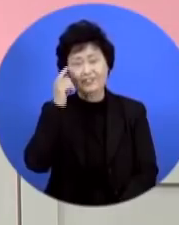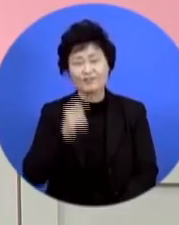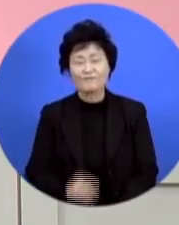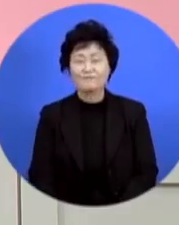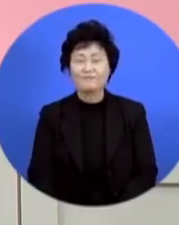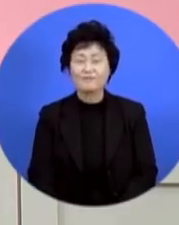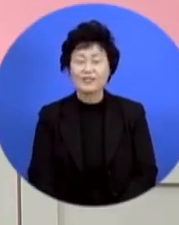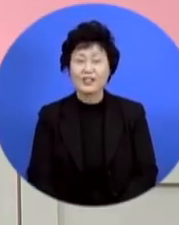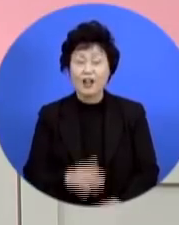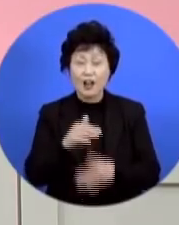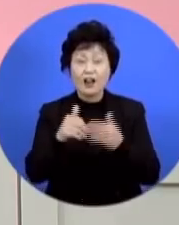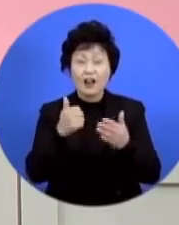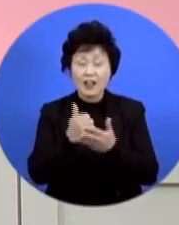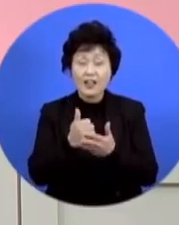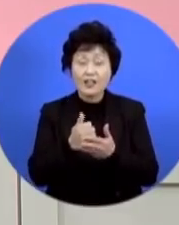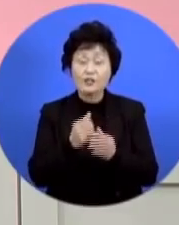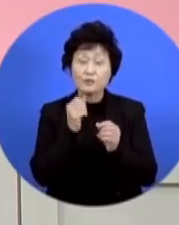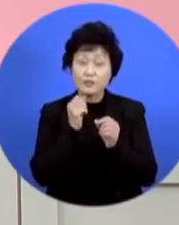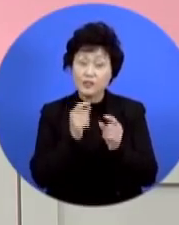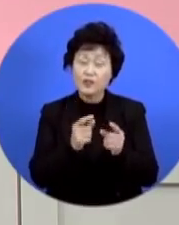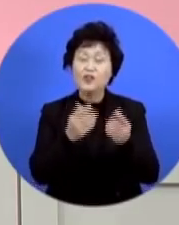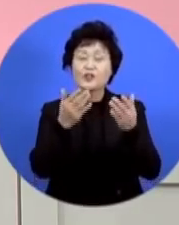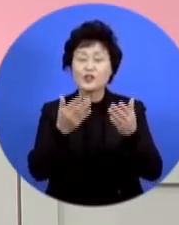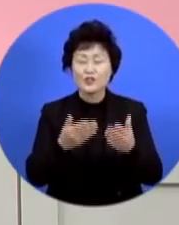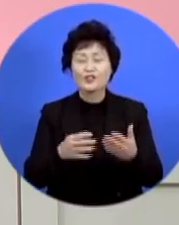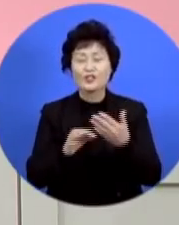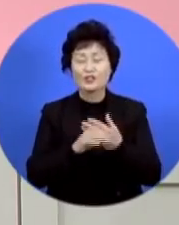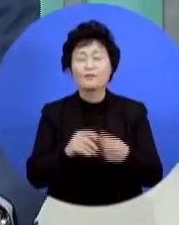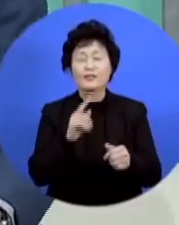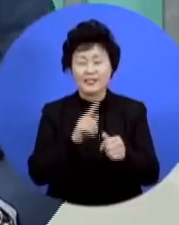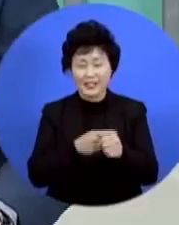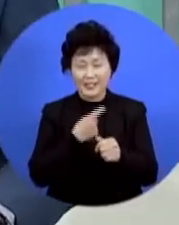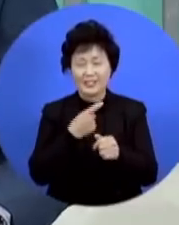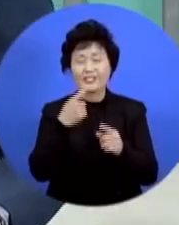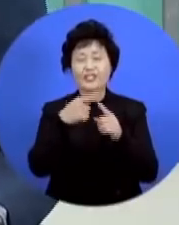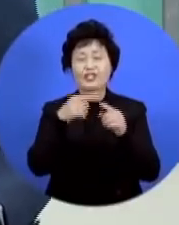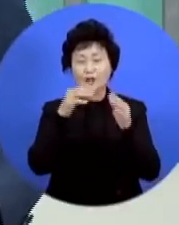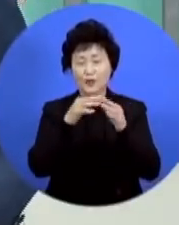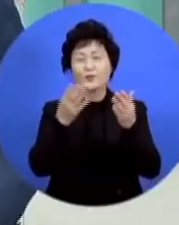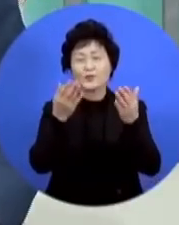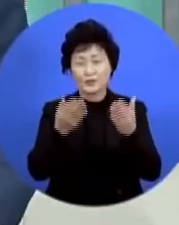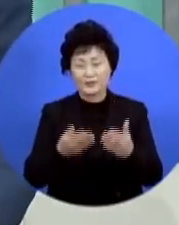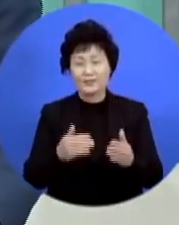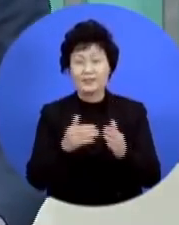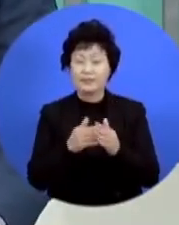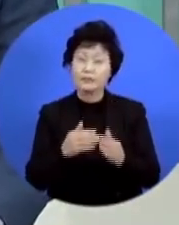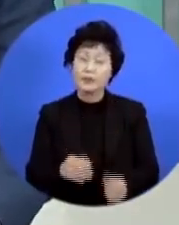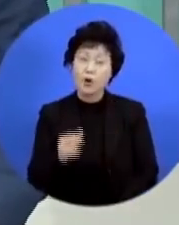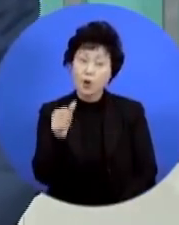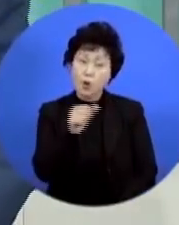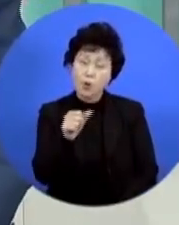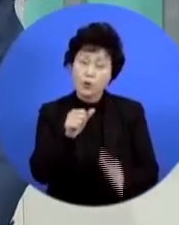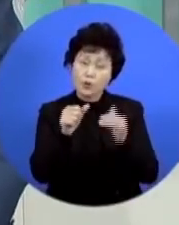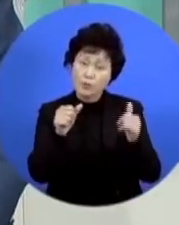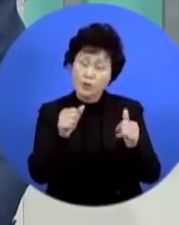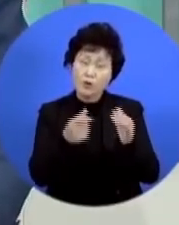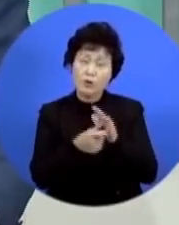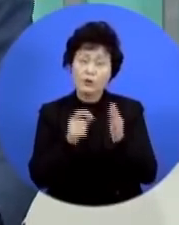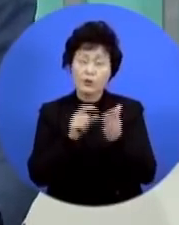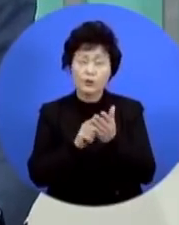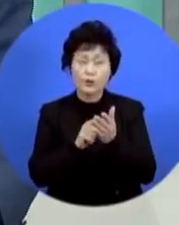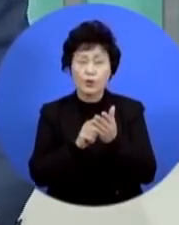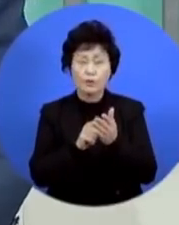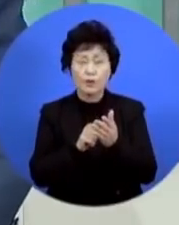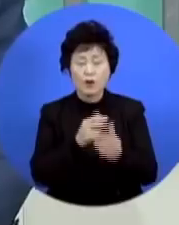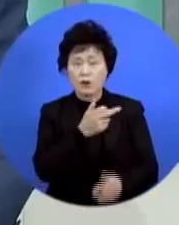그래도 하나님께서 기회 주시면 자연스럽게. 그렇죠. 예. 한 5천 명 정도가 모이려면 그 규모도 엄청나야 되잖아요. 그렇죠. 예. 예.